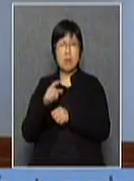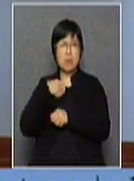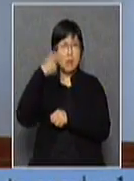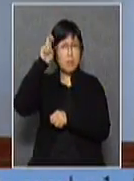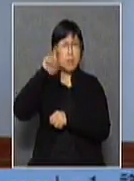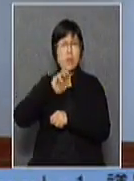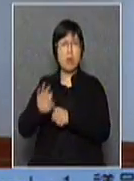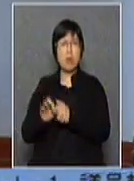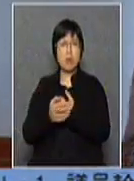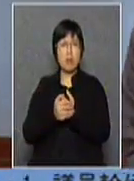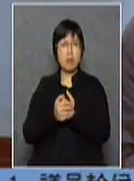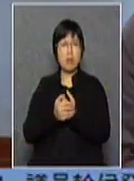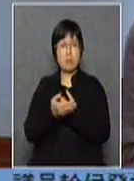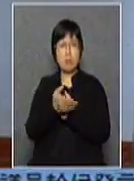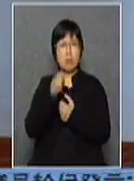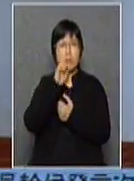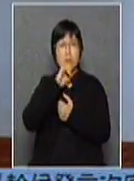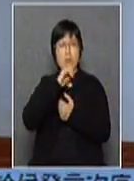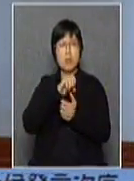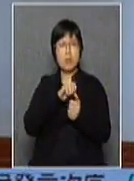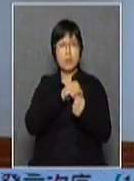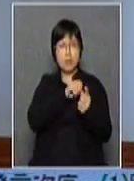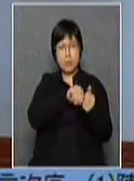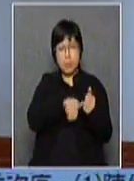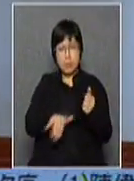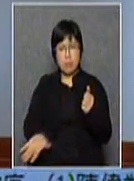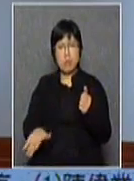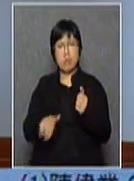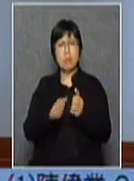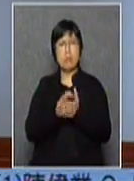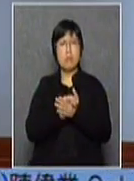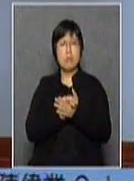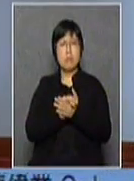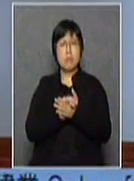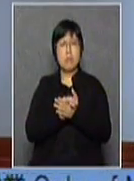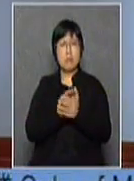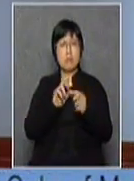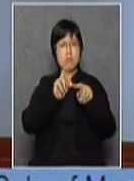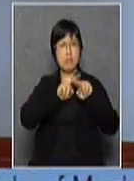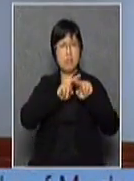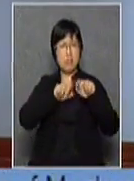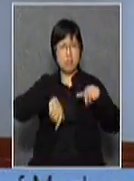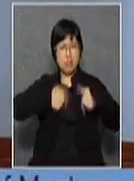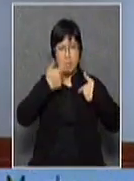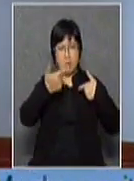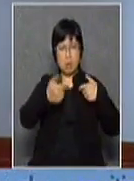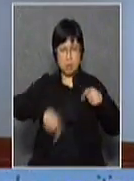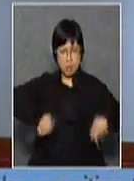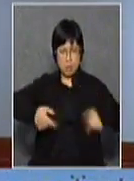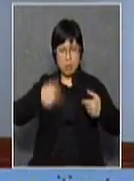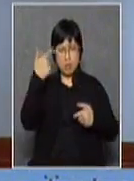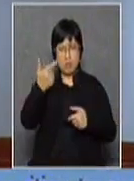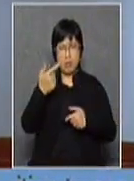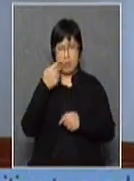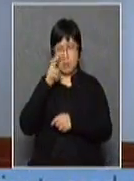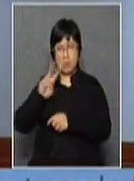嘅咧？你哋嘅講法就係滴漏效應，就係既然間大陸嘥咁多錢，我哋又